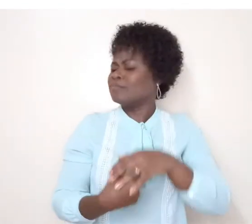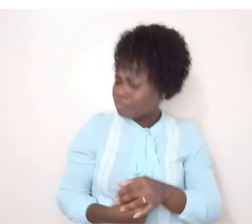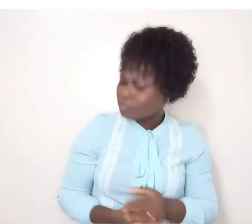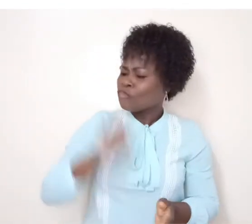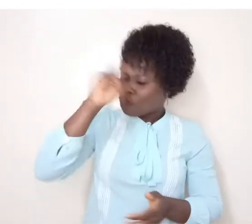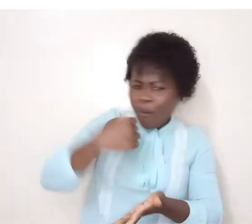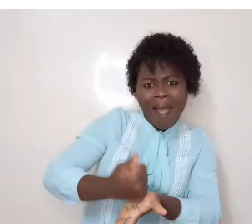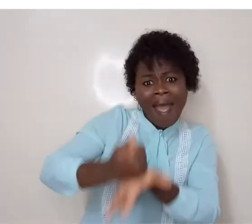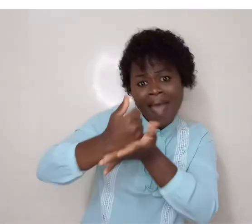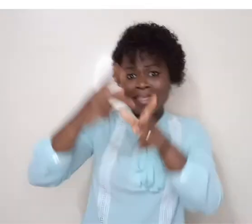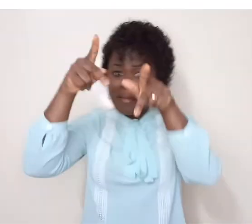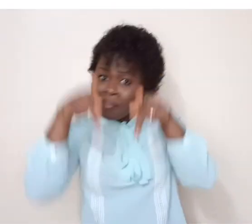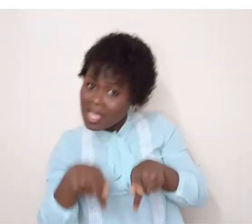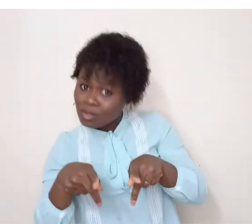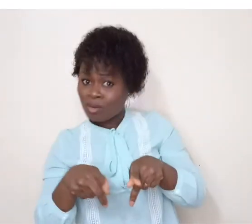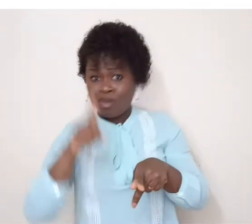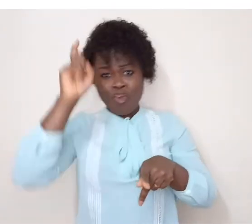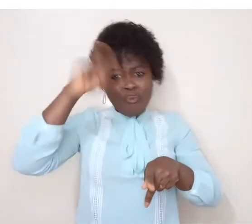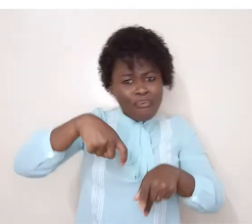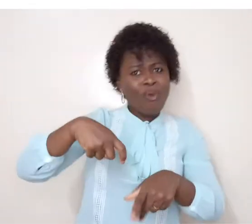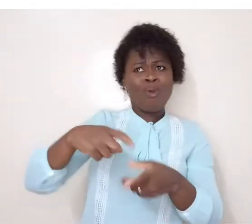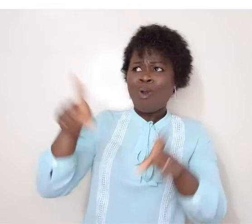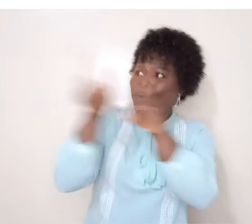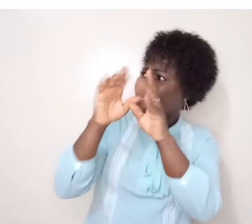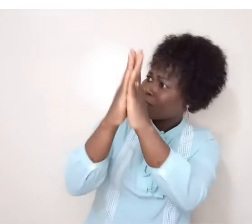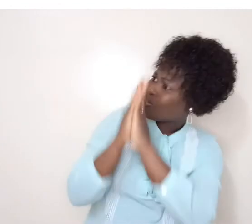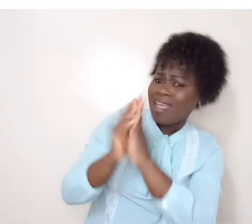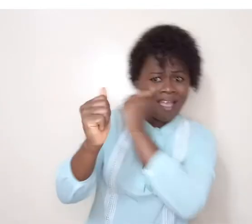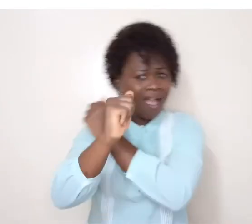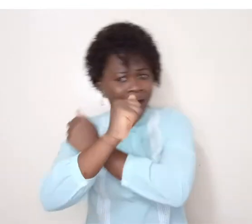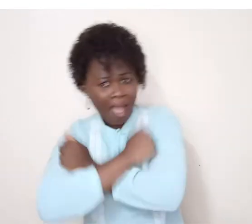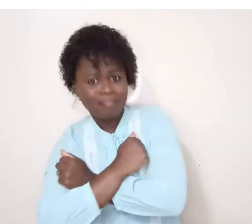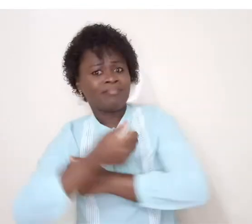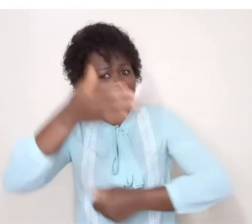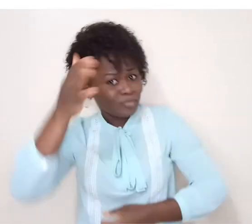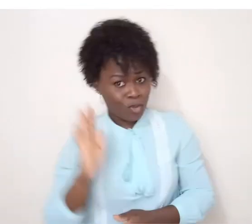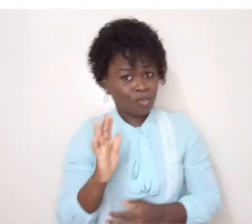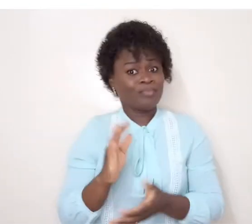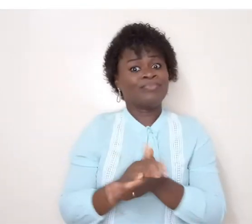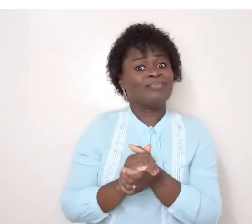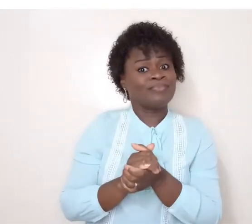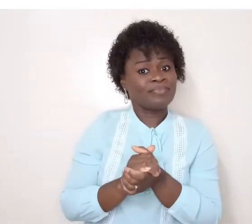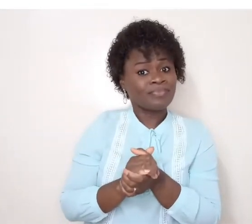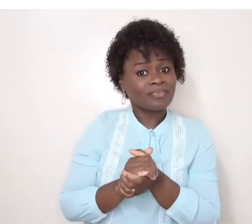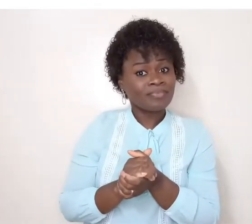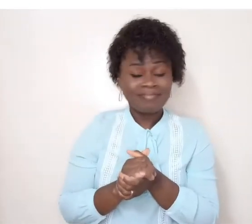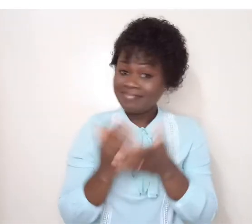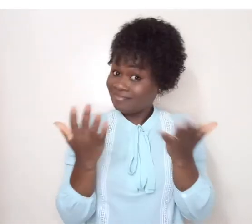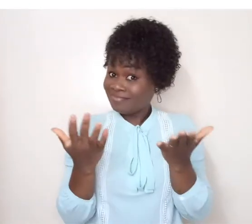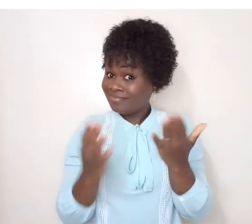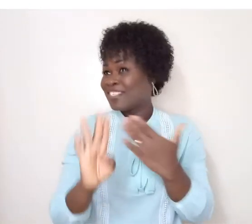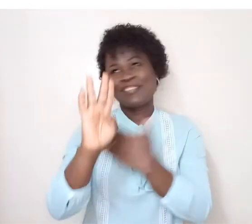son prochain et secourir ainsi des personnes en difficulté comme cette jeune femme. Quel